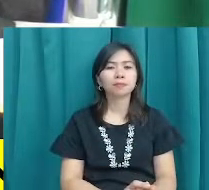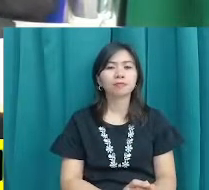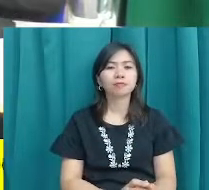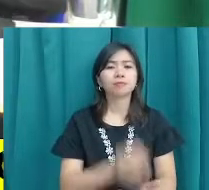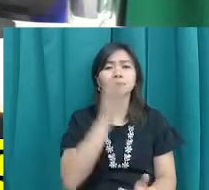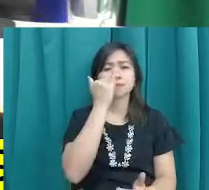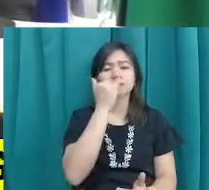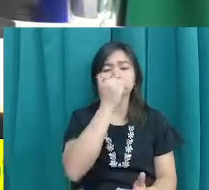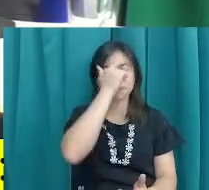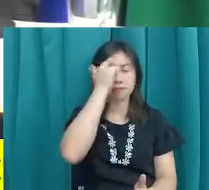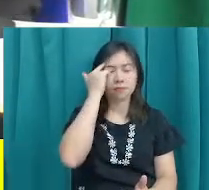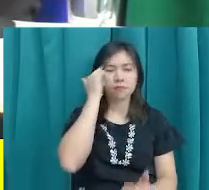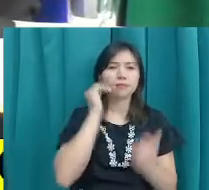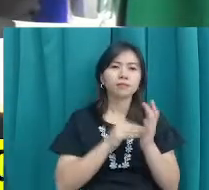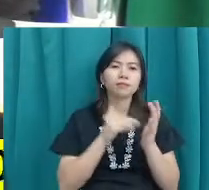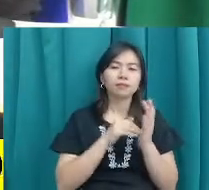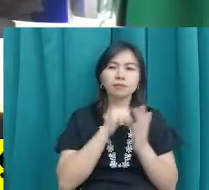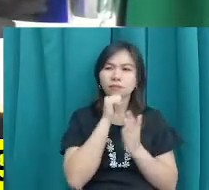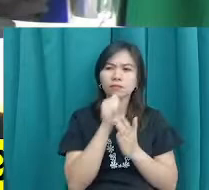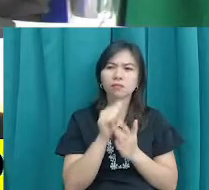Bakit? Di lang siya nagkalulo.